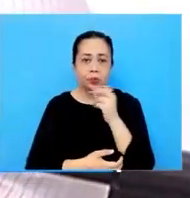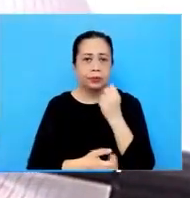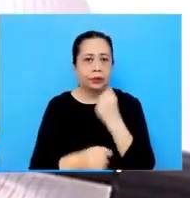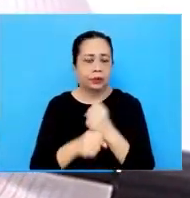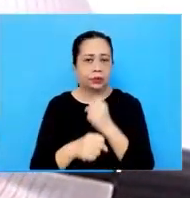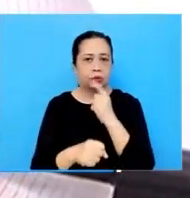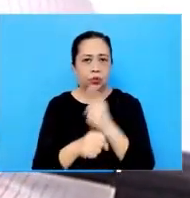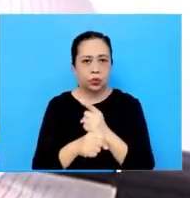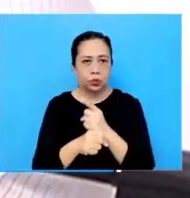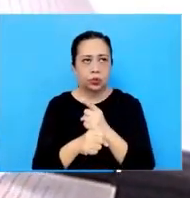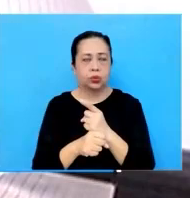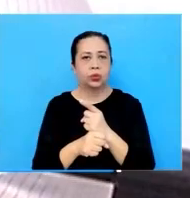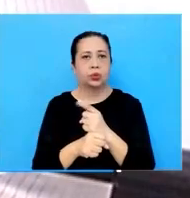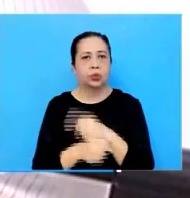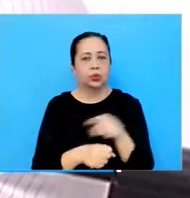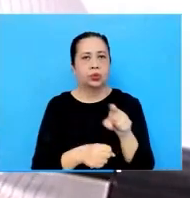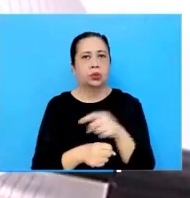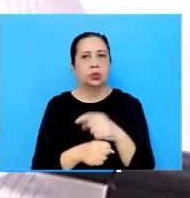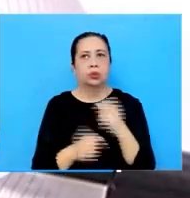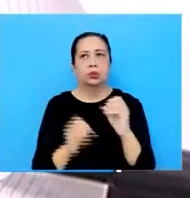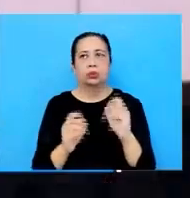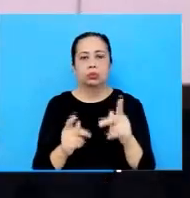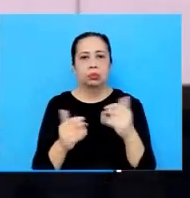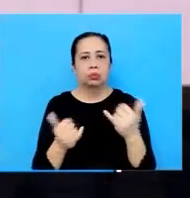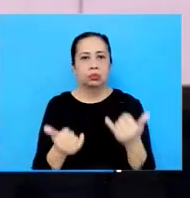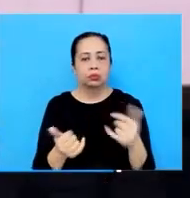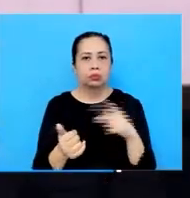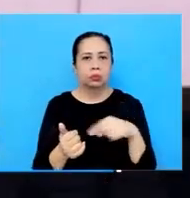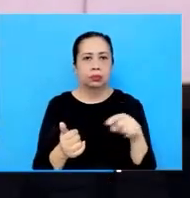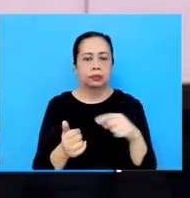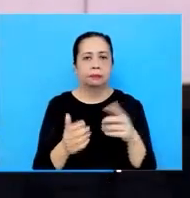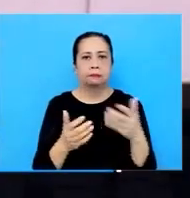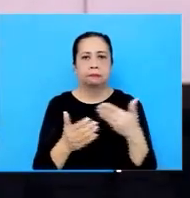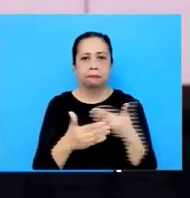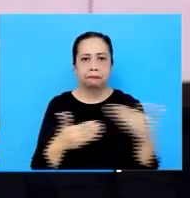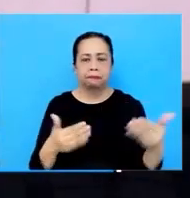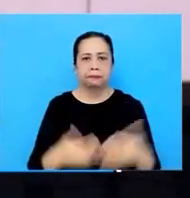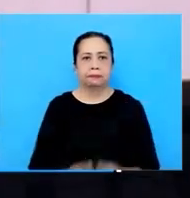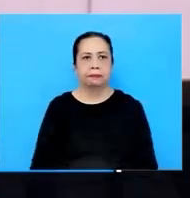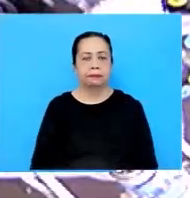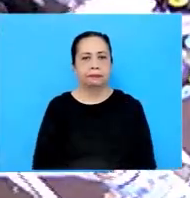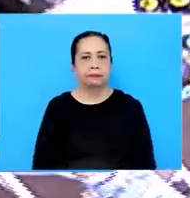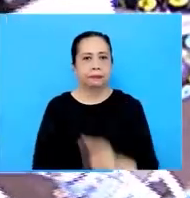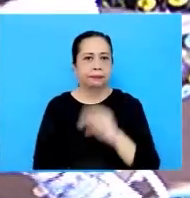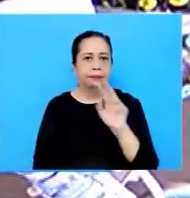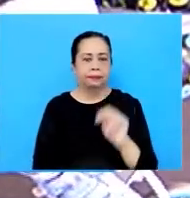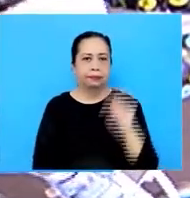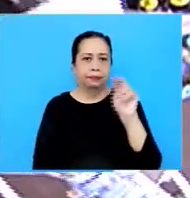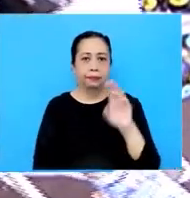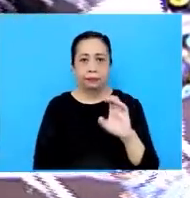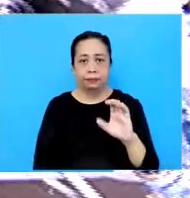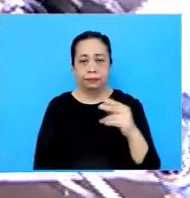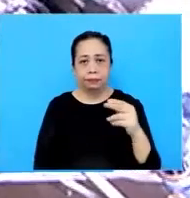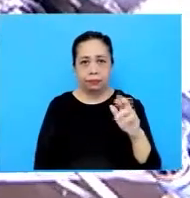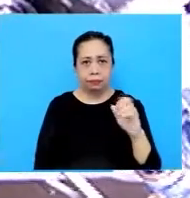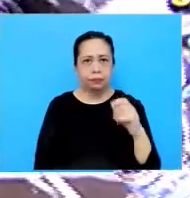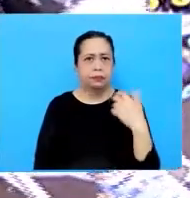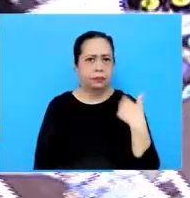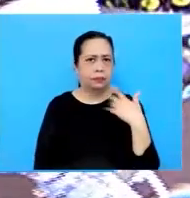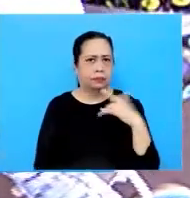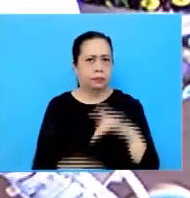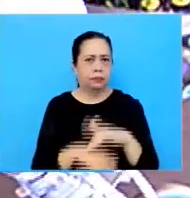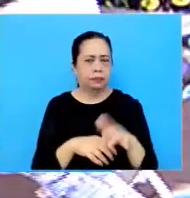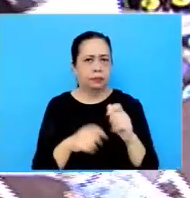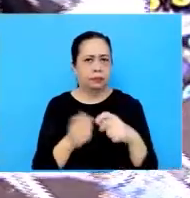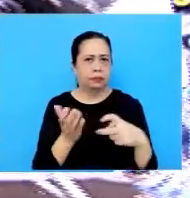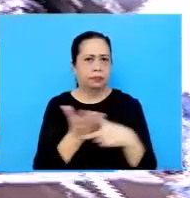ating mga operators na maayos po yung kanilang mga buses. Sa Manila North Harbor, may mangilan-ngilan na rin maagang nag-book ng tiket